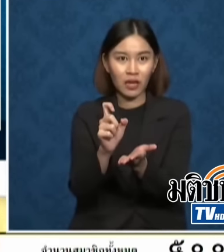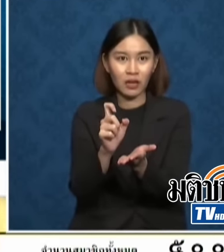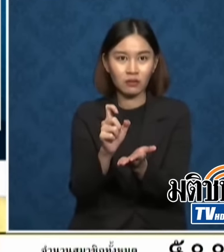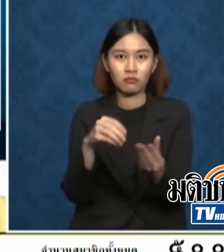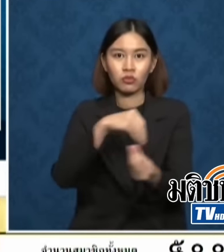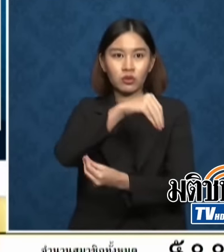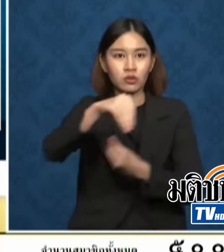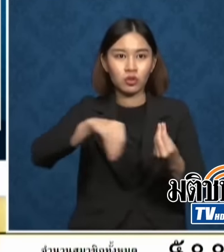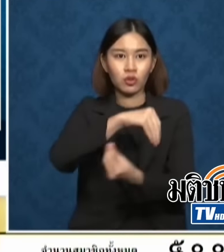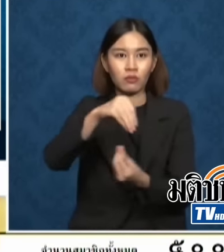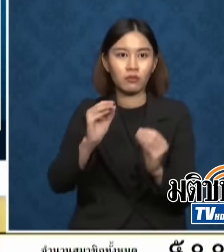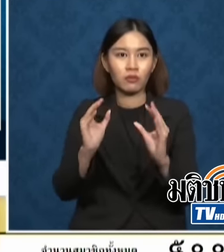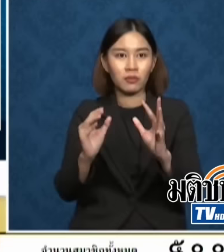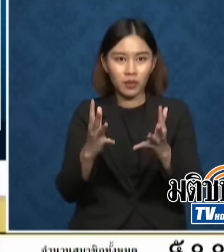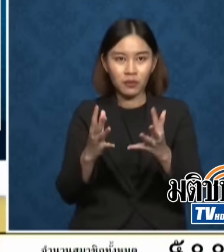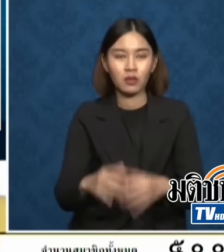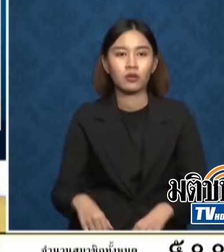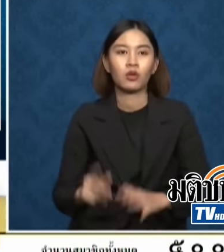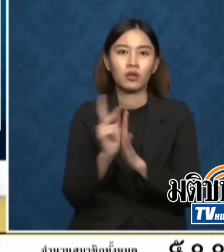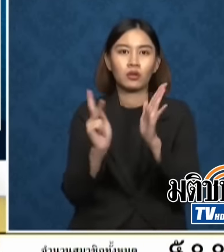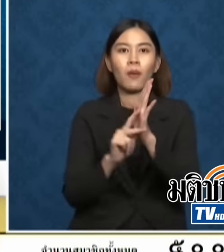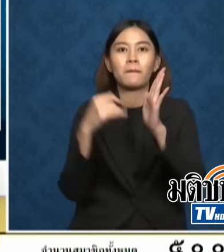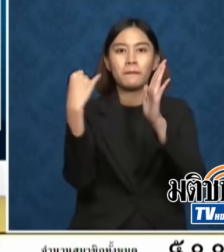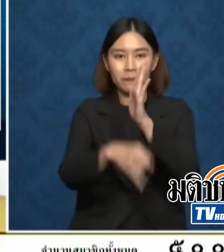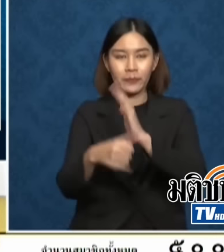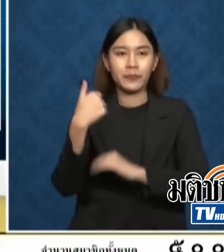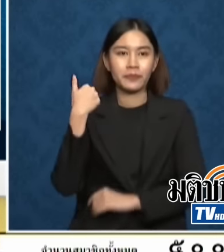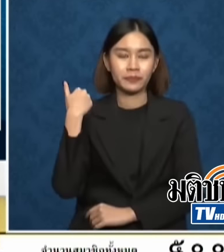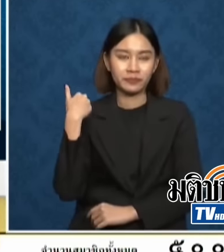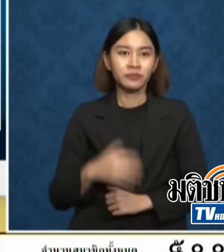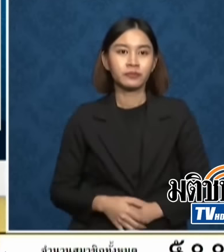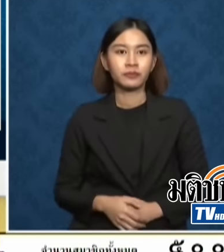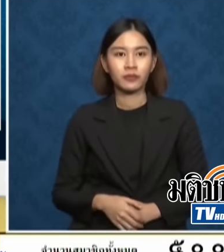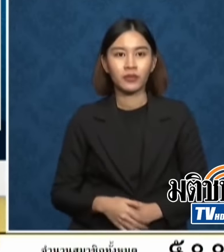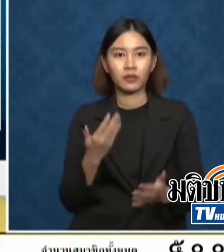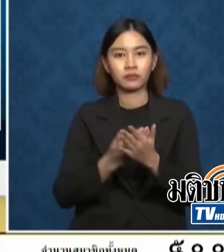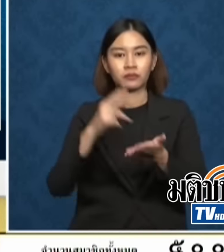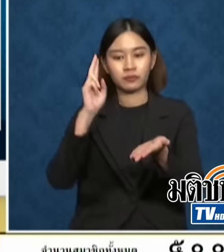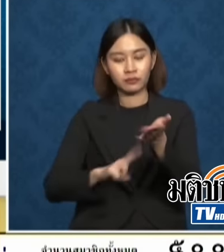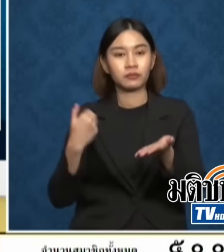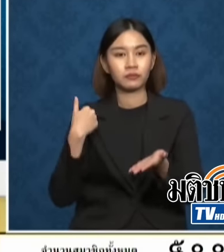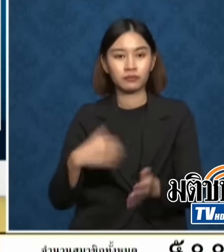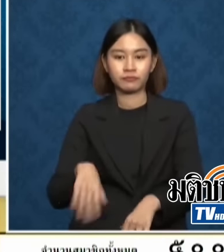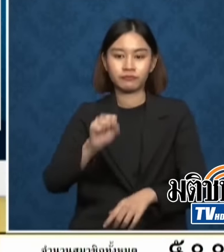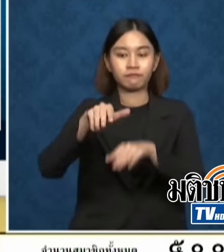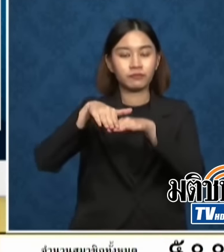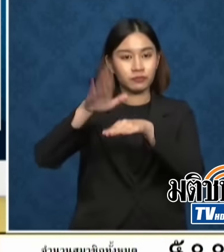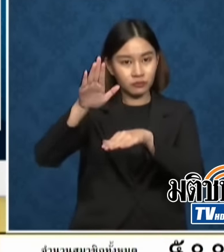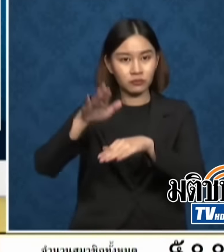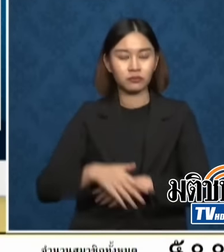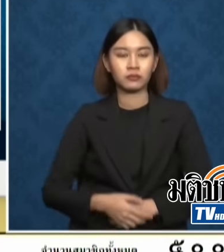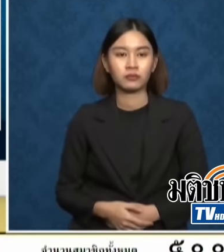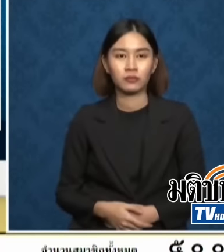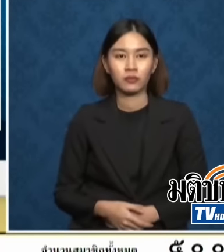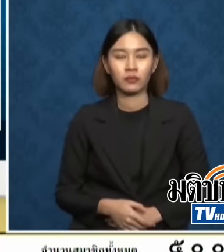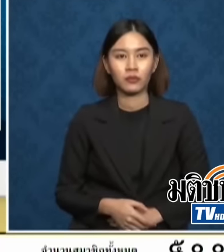ลับเข้ามาชายฝั่งโดนคดีนะครับโดนค่าปรับนะครับหลายแสนนะครับเพราะฉะนั้นเ